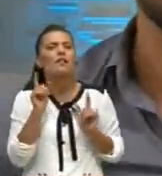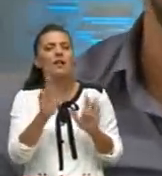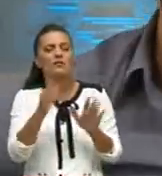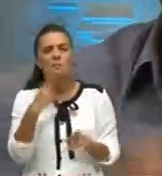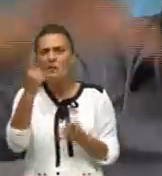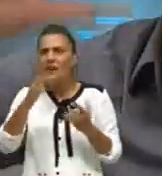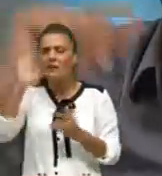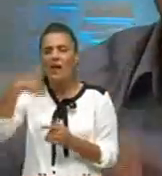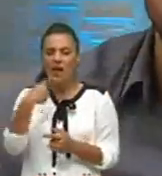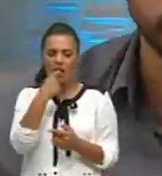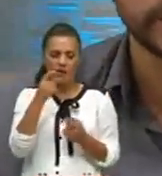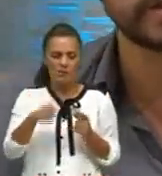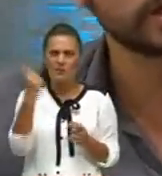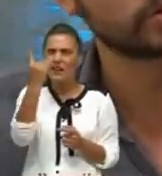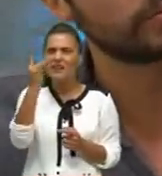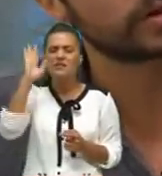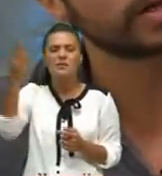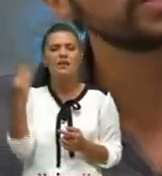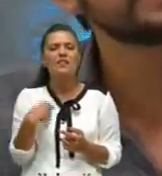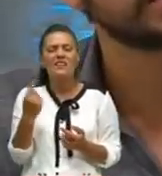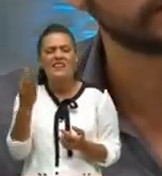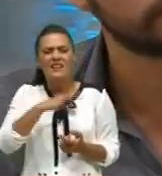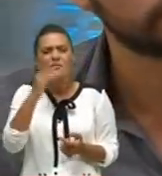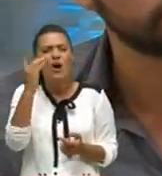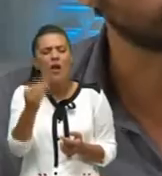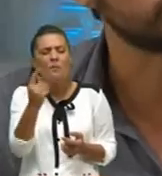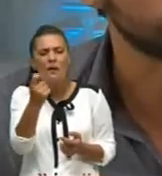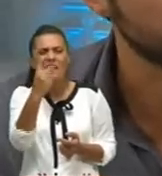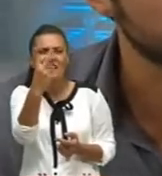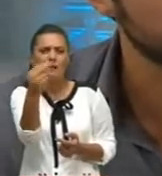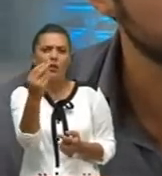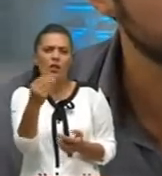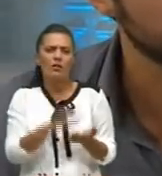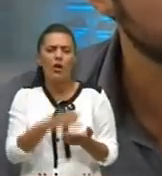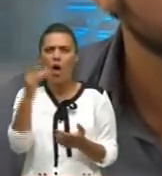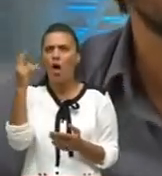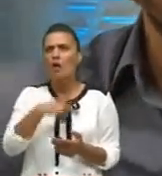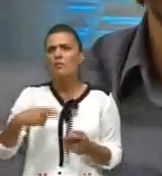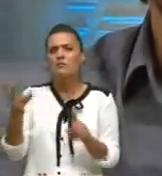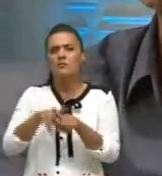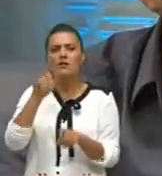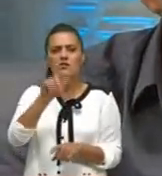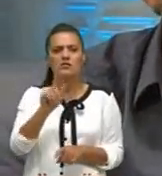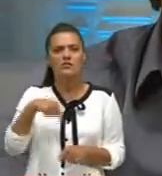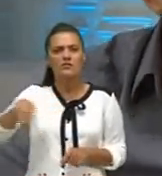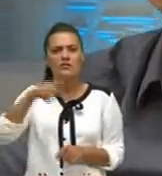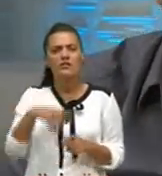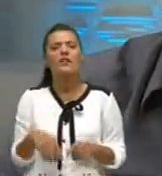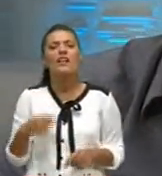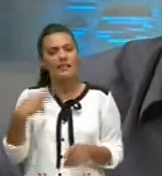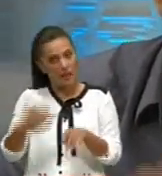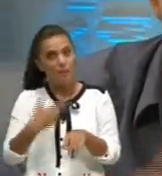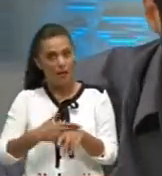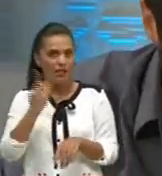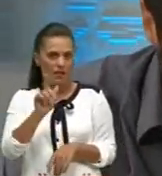Bir yere gitmek için Ankara'da mesela bir yere gezmek için ihtiyacımız olan para sadece 2 lira. Hı-hı. Bir otobüse binmek için. Onu deneyelim. Hayatı renklendirme.